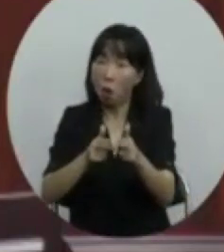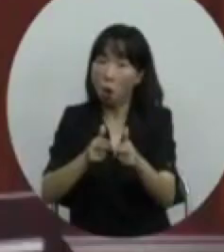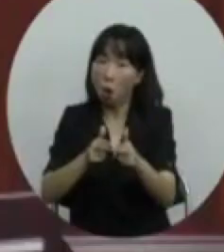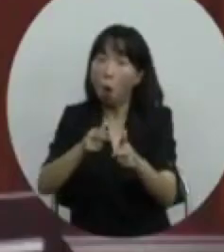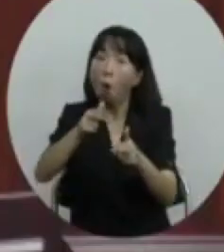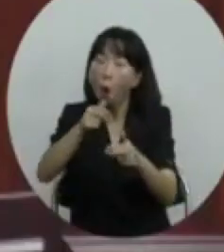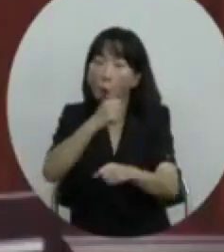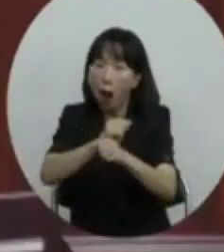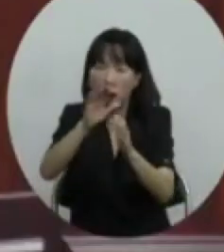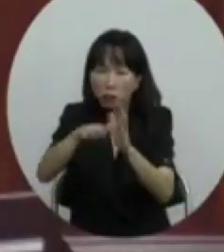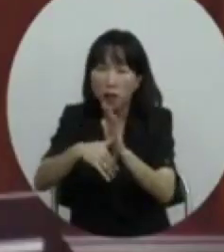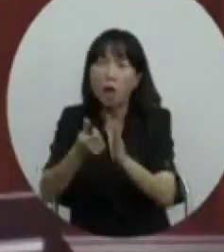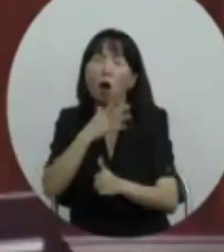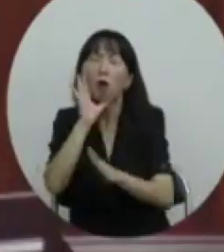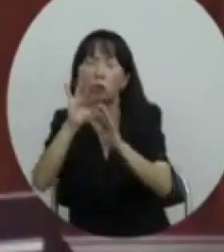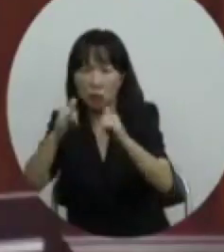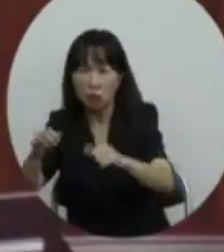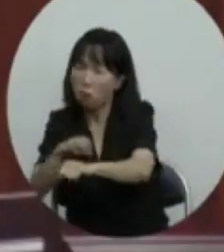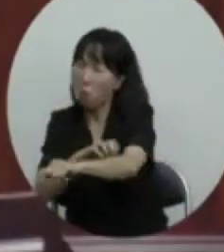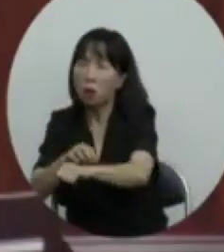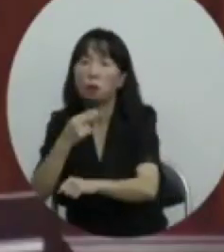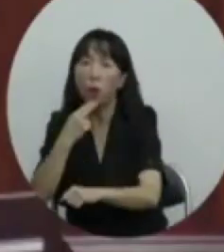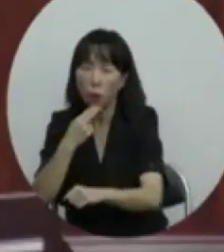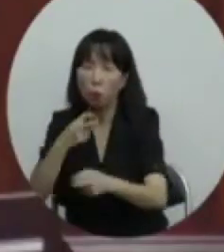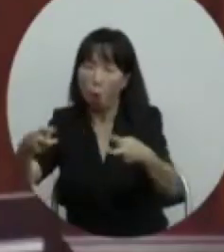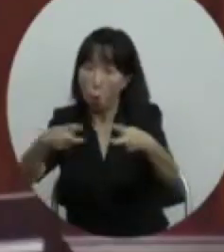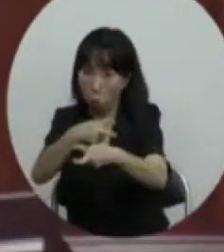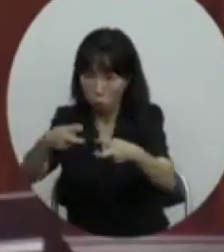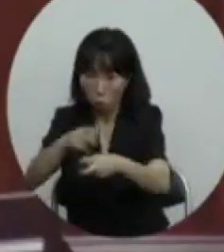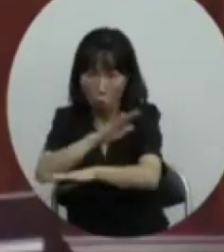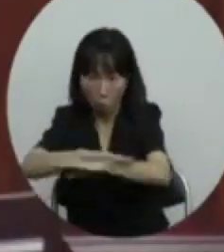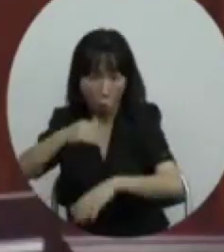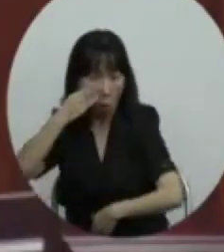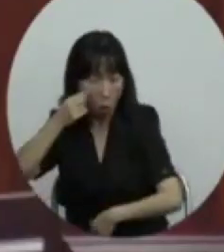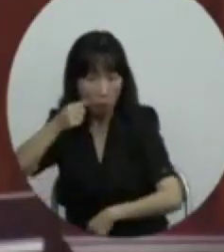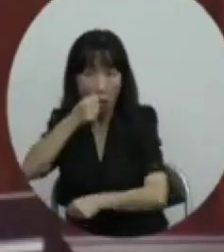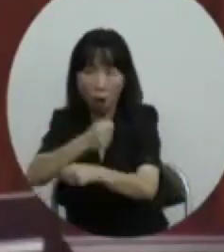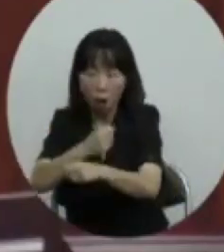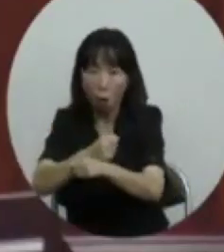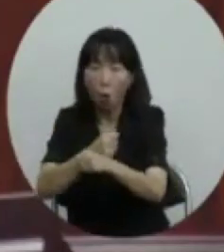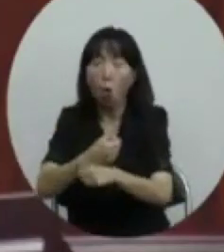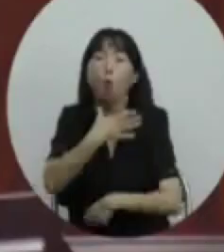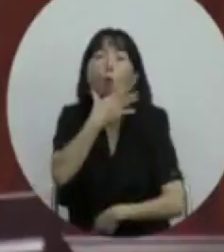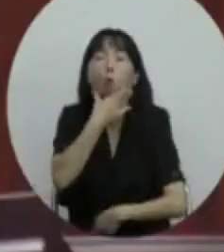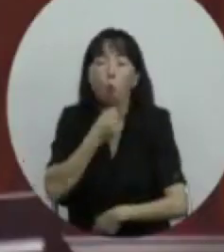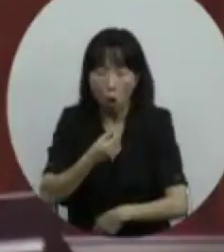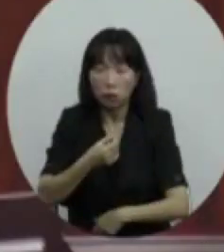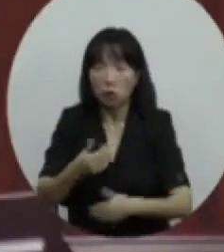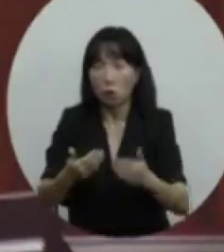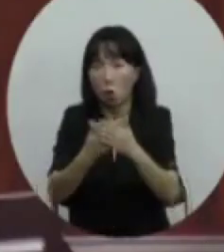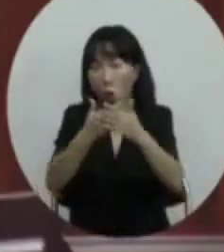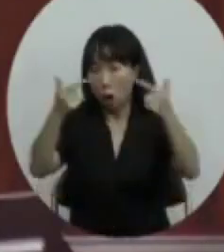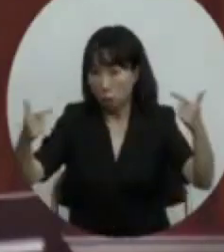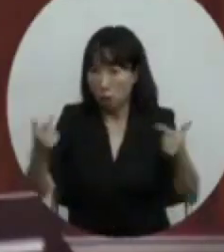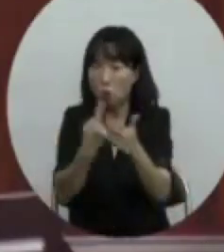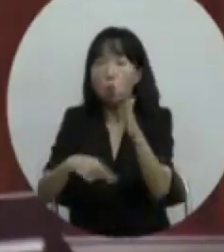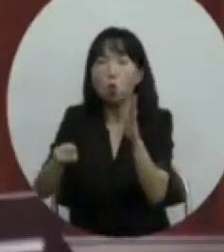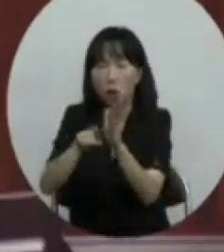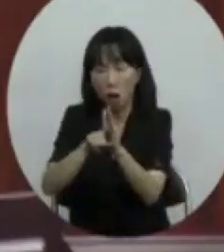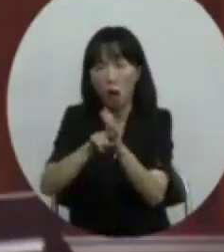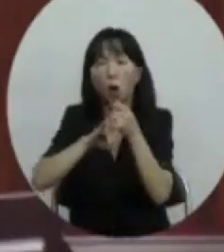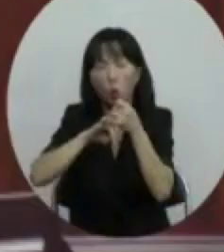불편함이 없도록 안전한 교통 인프라 구축과 노인 복지의 확대를 위해 노력하였습니다.